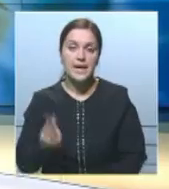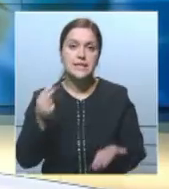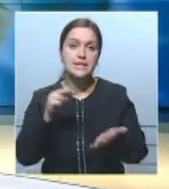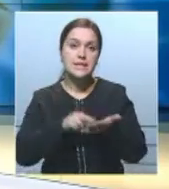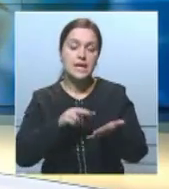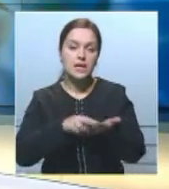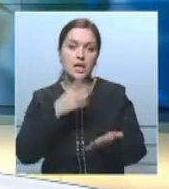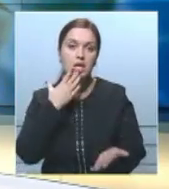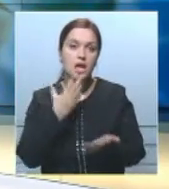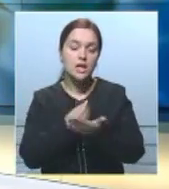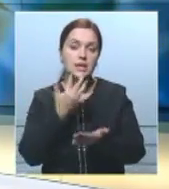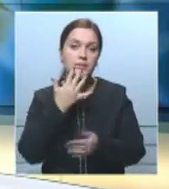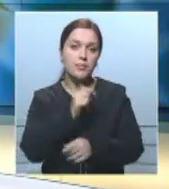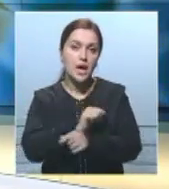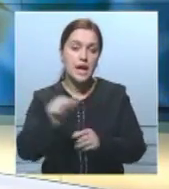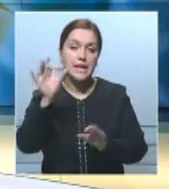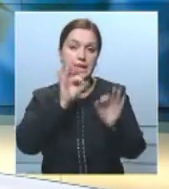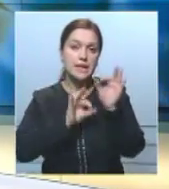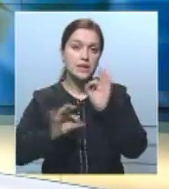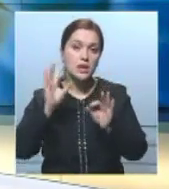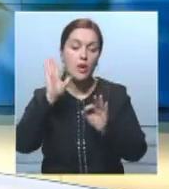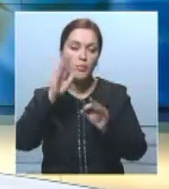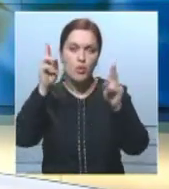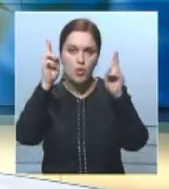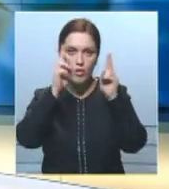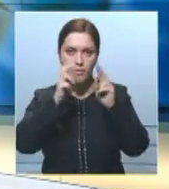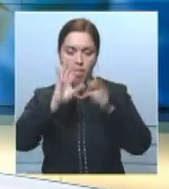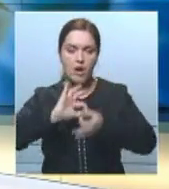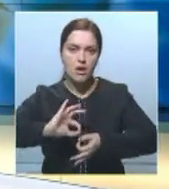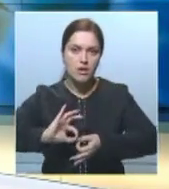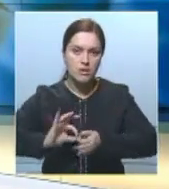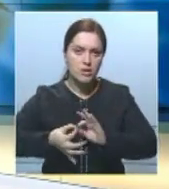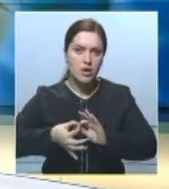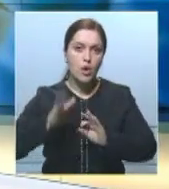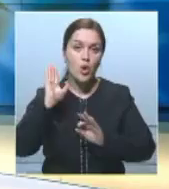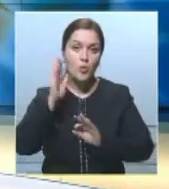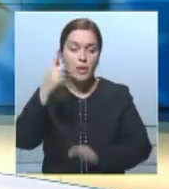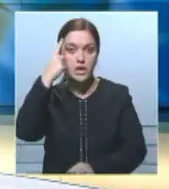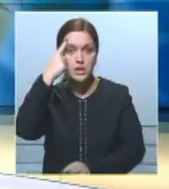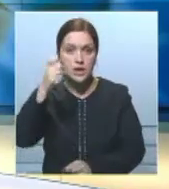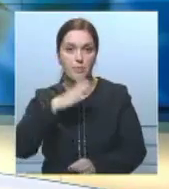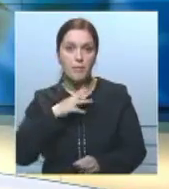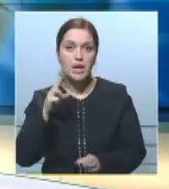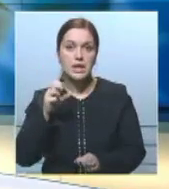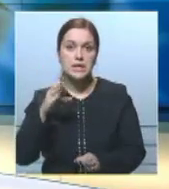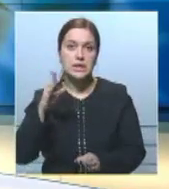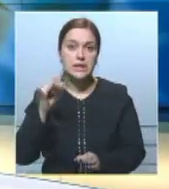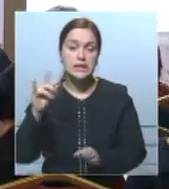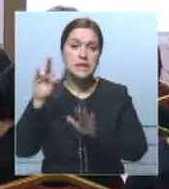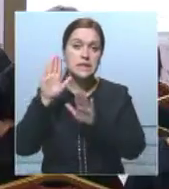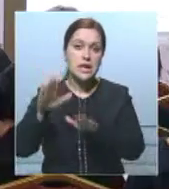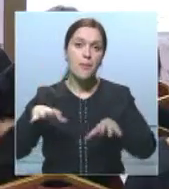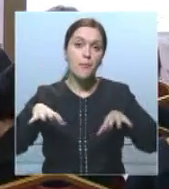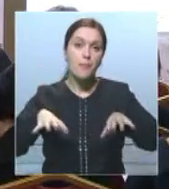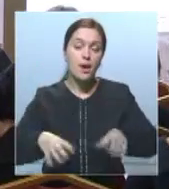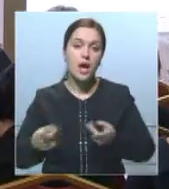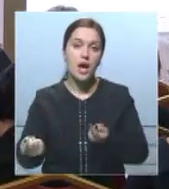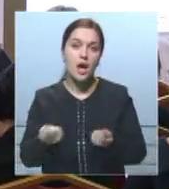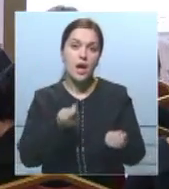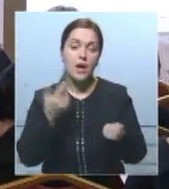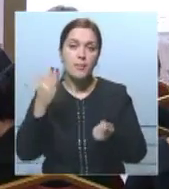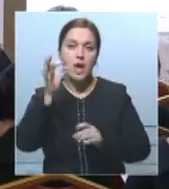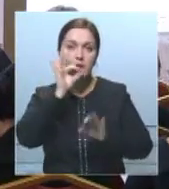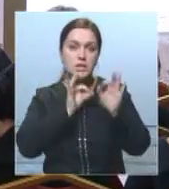Цены на отечественные и импортные лекарства будут подвергнуты экспертизе. Об этом сообщил Максим Касаткин, зампредседателя правления ТОО